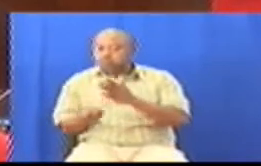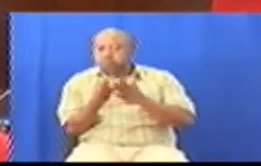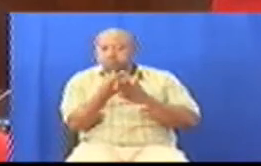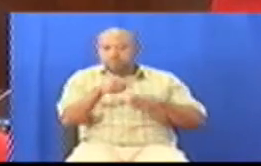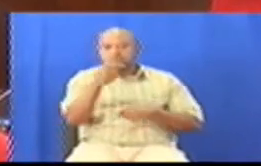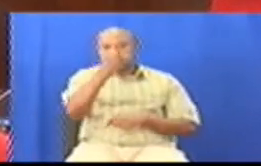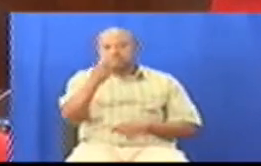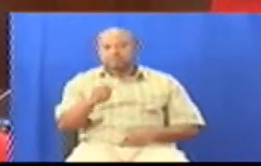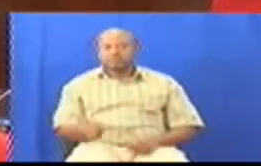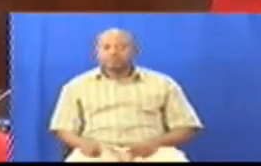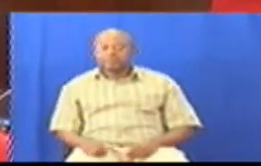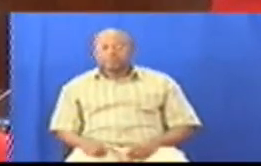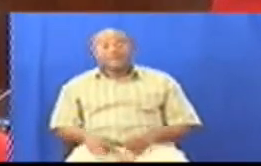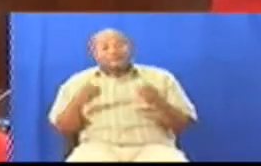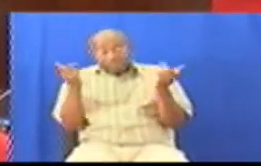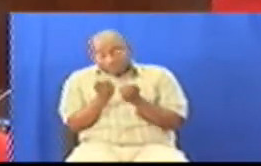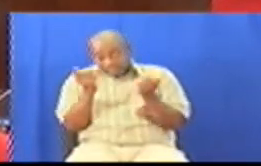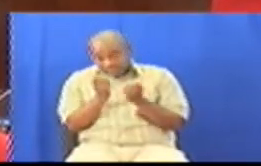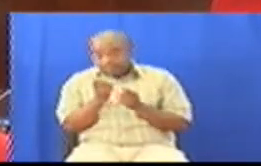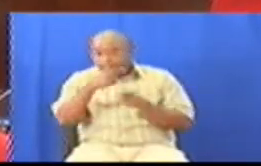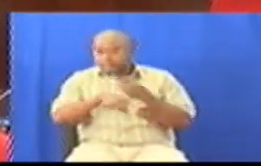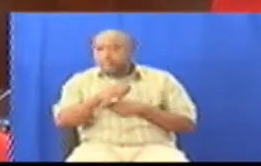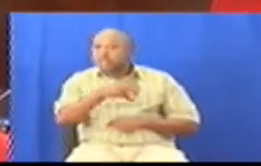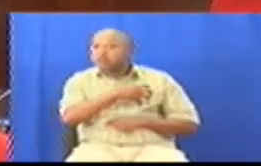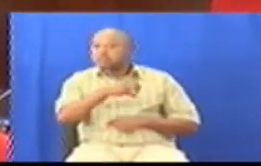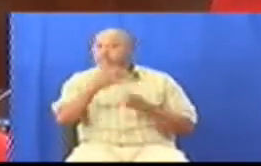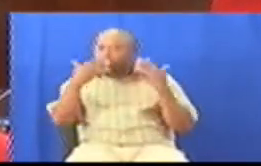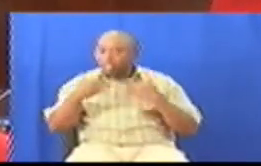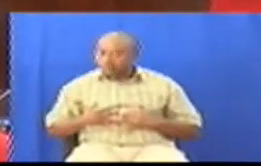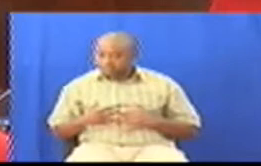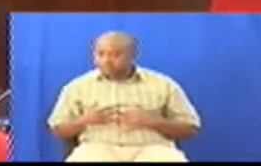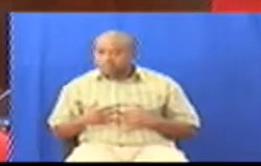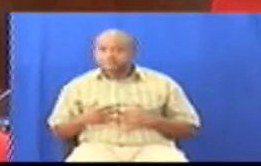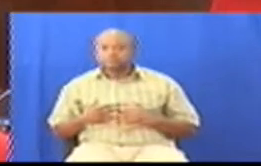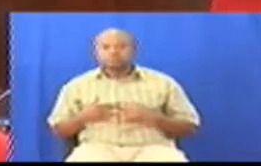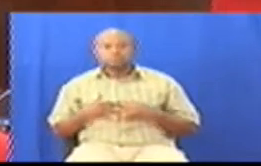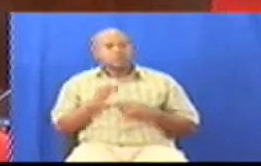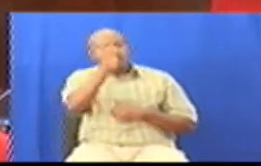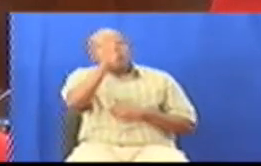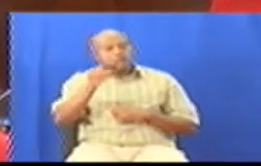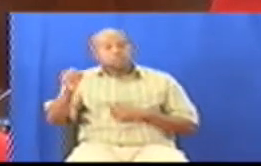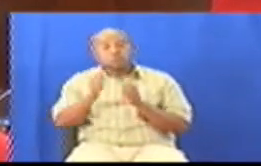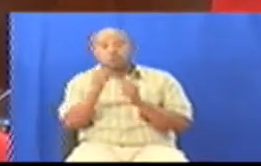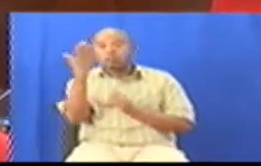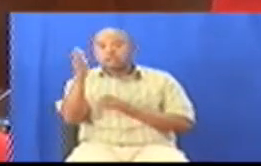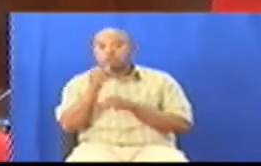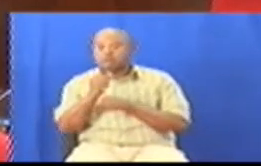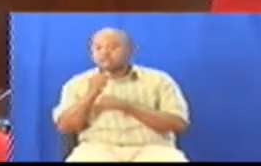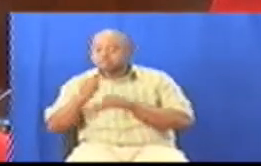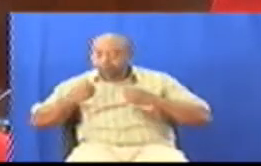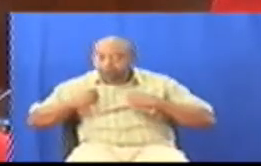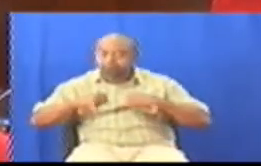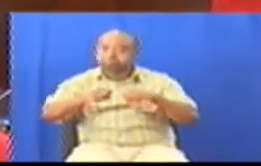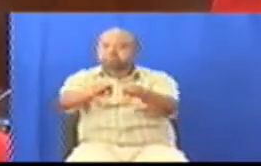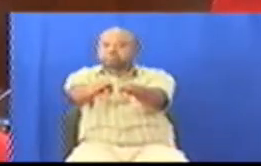yetu. Lakini sio hiyo tu, katika wizara ya afya kama ilivyosema kwamba ni 15% tu ya bajeti iliyotekelezwa.